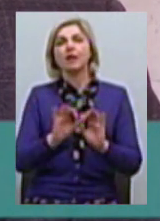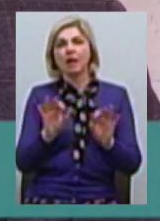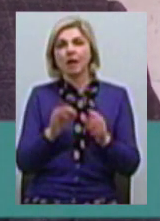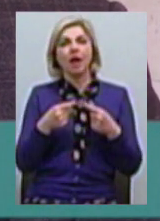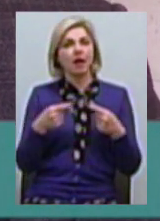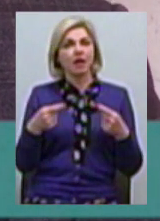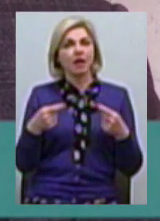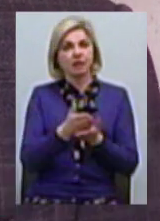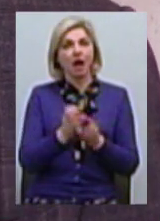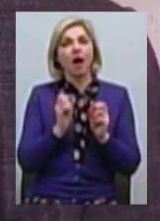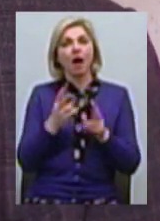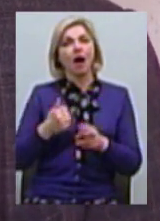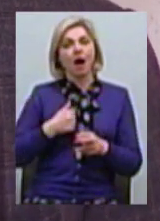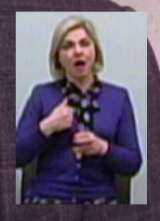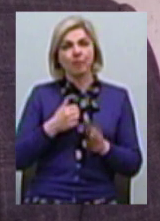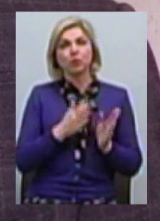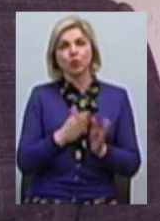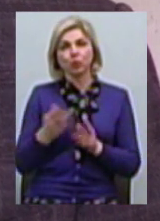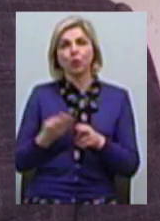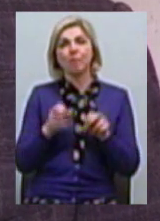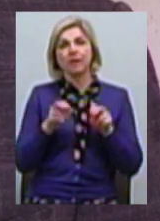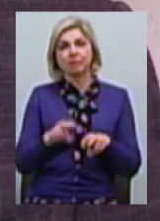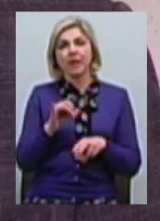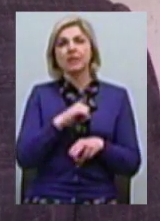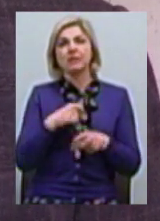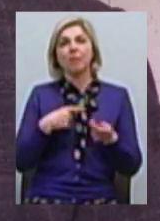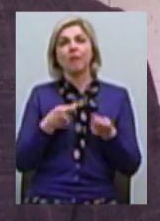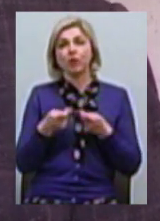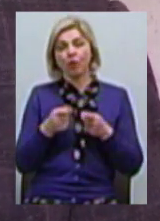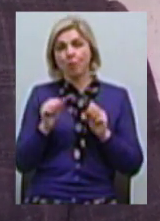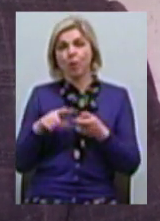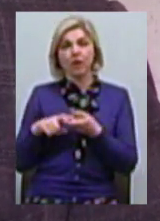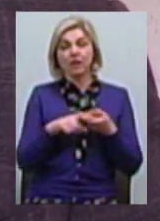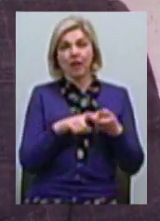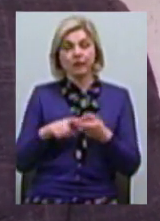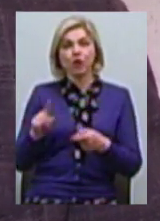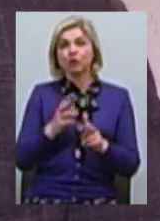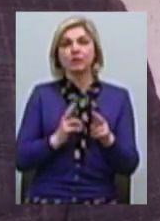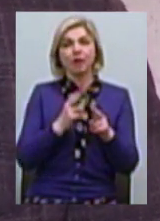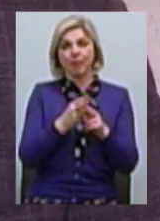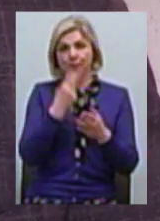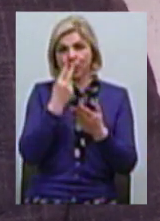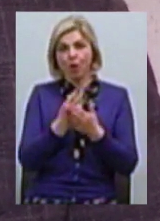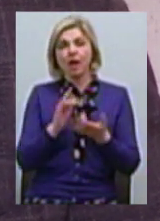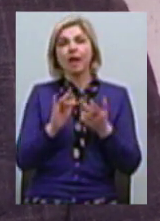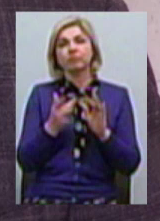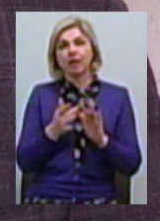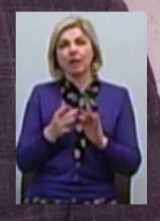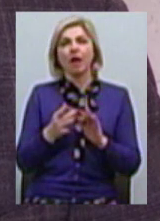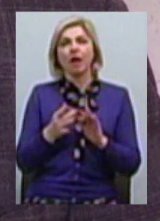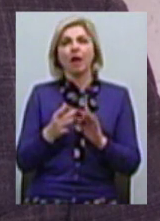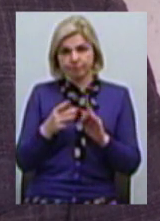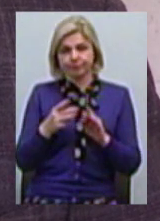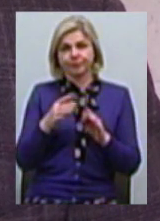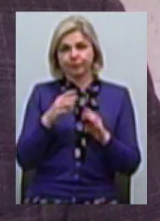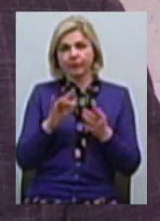як армія, структуру безпеки та місцеве самоврядування можуть взаємодіяти, щоб запобігти проявам кібератак, і як вирішити ці